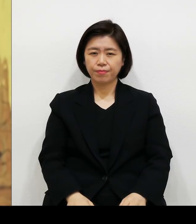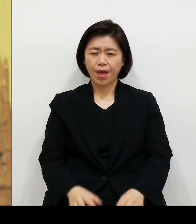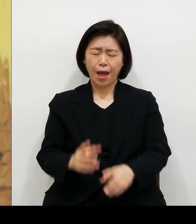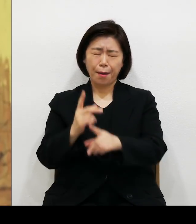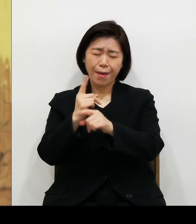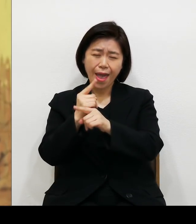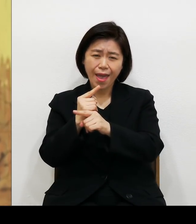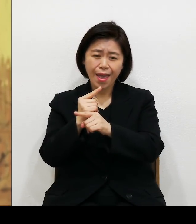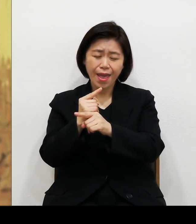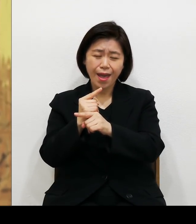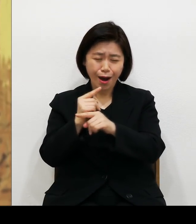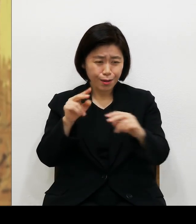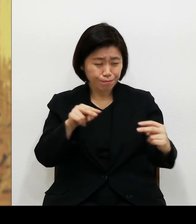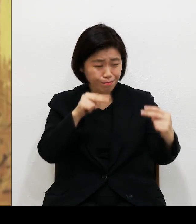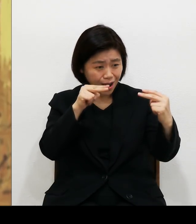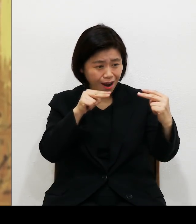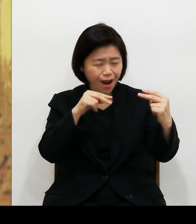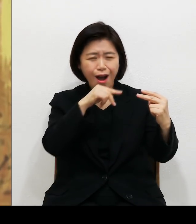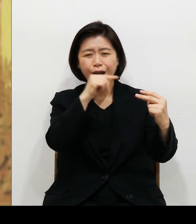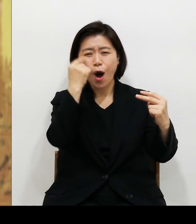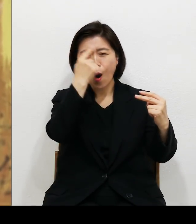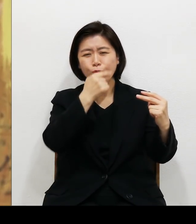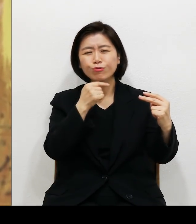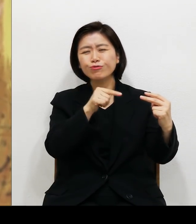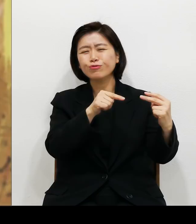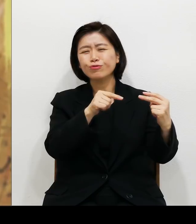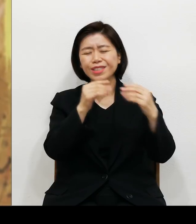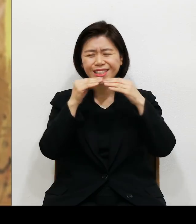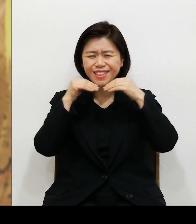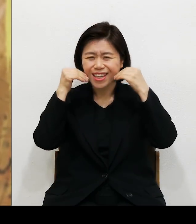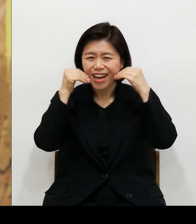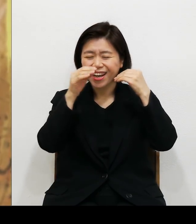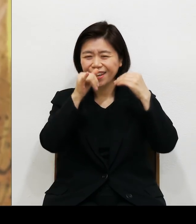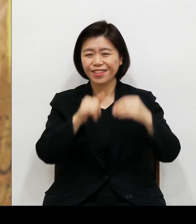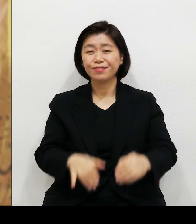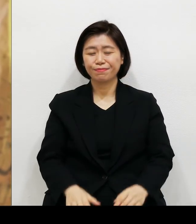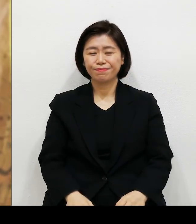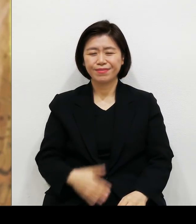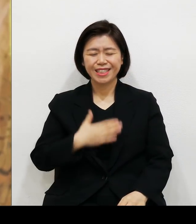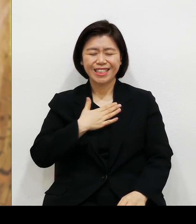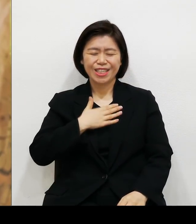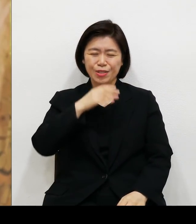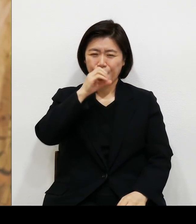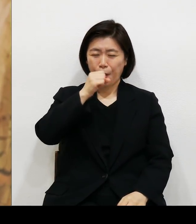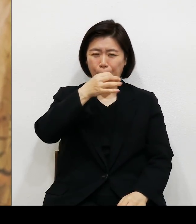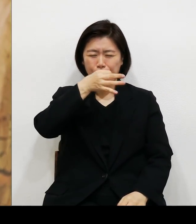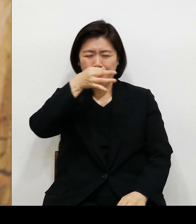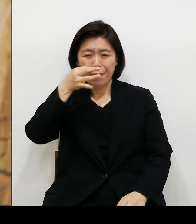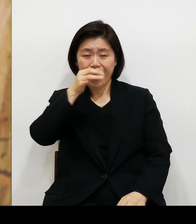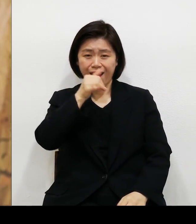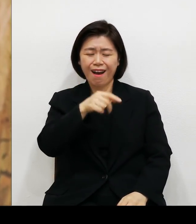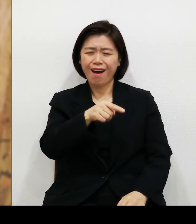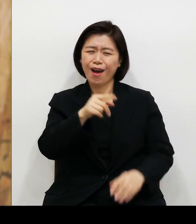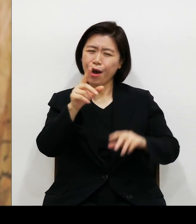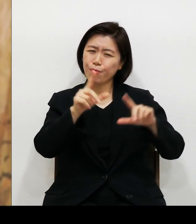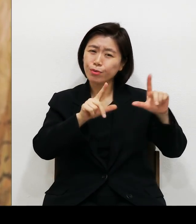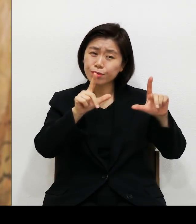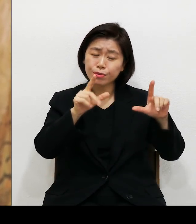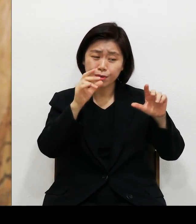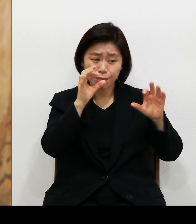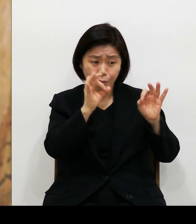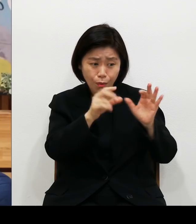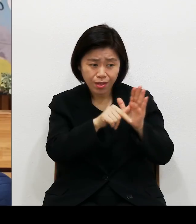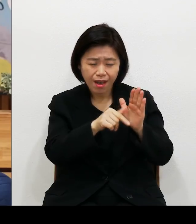매일 밝고 매일 기분 좋고 그래요. 매일매일 신나 있어요. 아유, 그게 너무